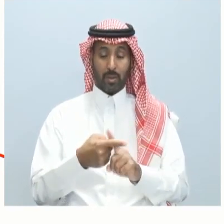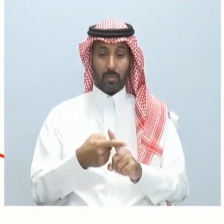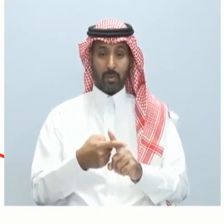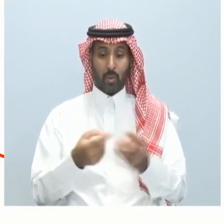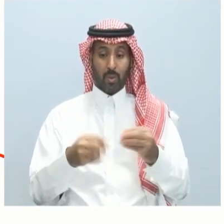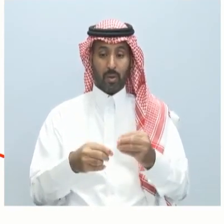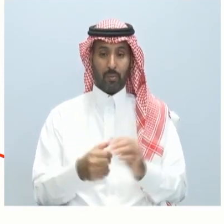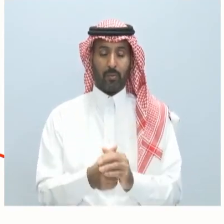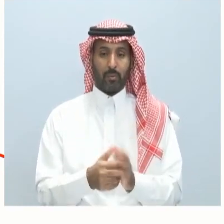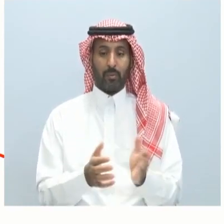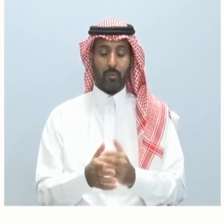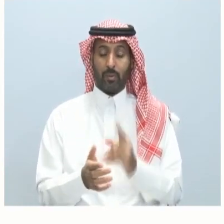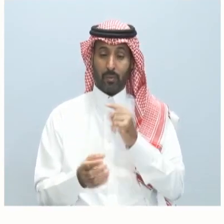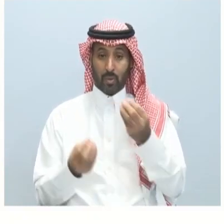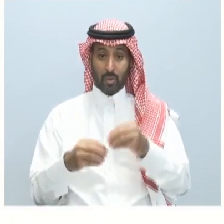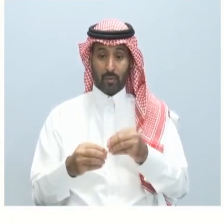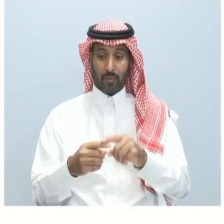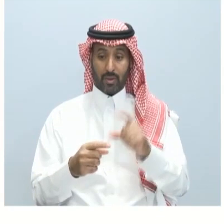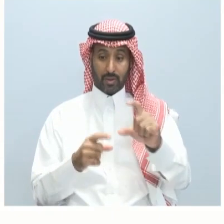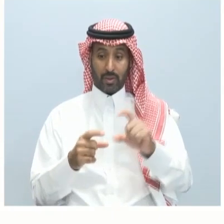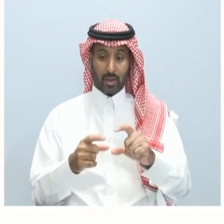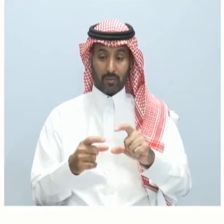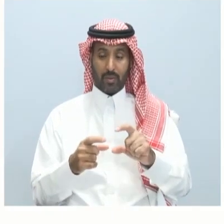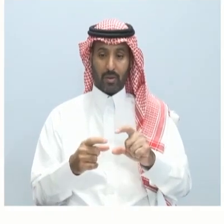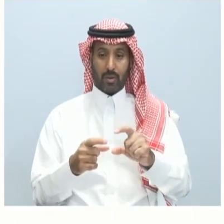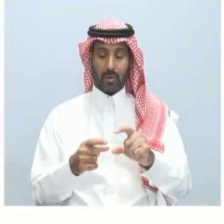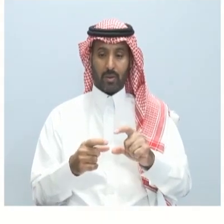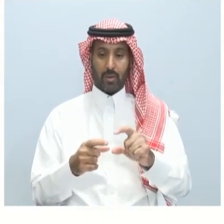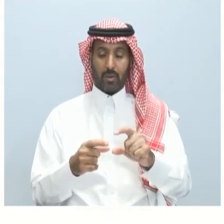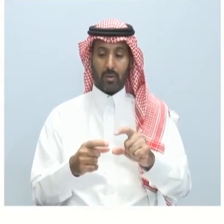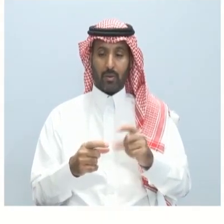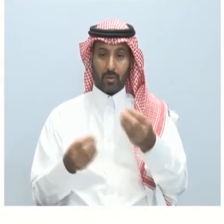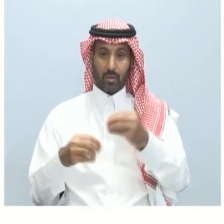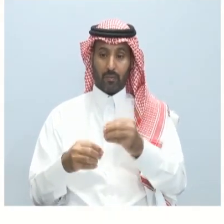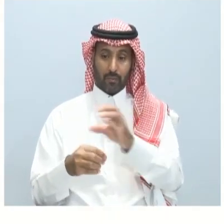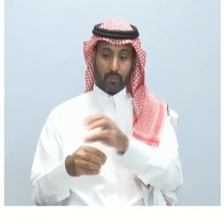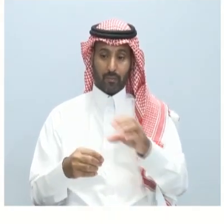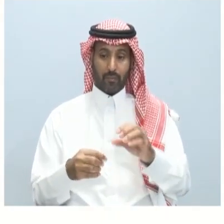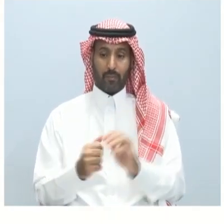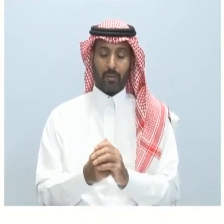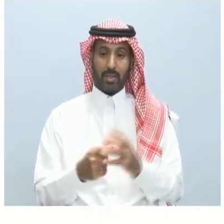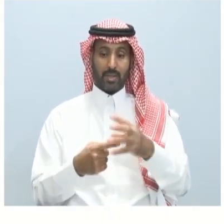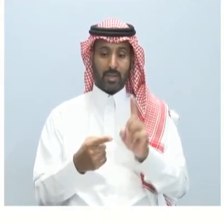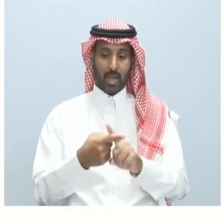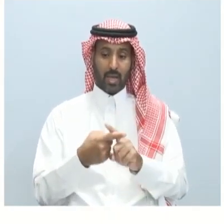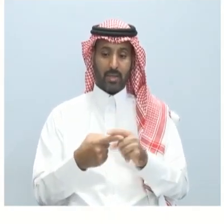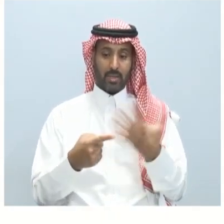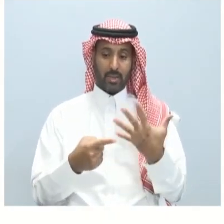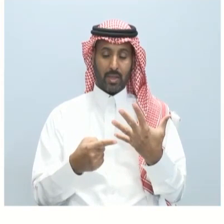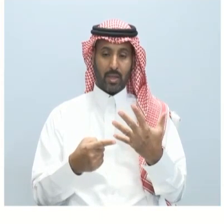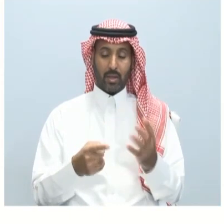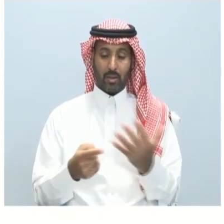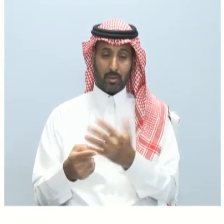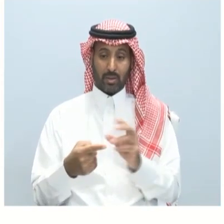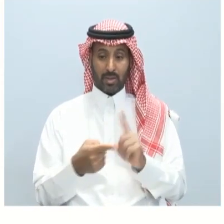او اضافه اذا سوف اضيف للطرفين ماذا نضيف للطرفين زائد خ نضيف خمسه